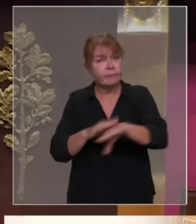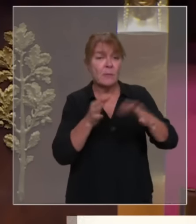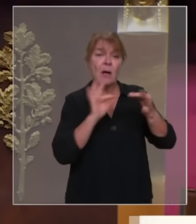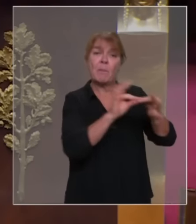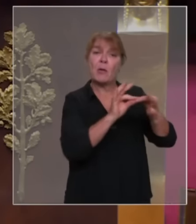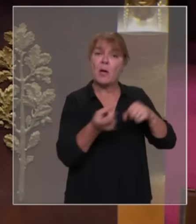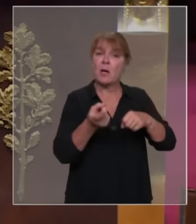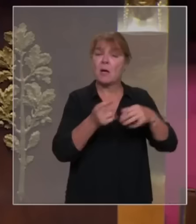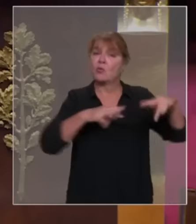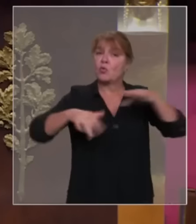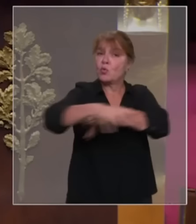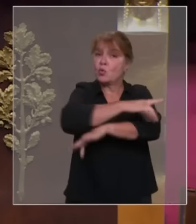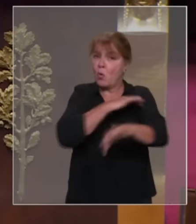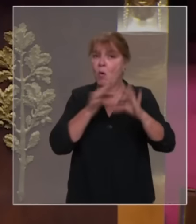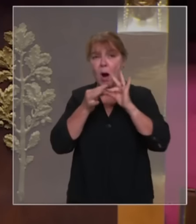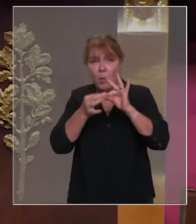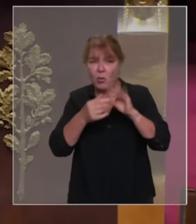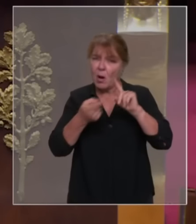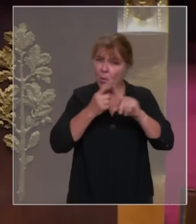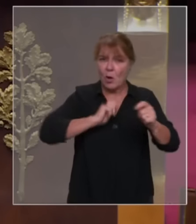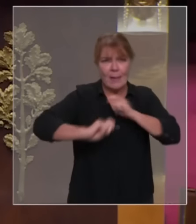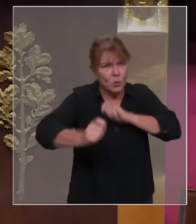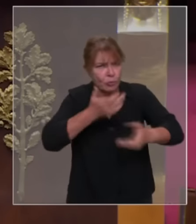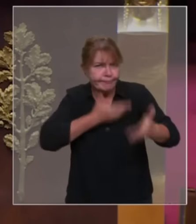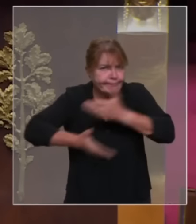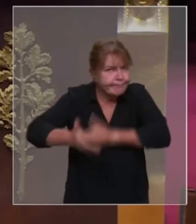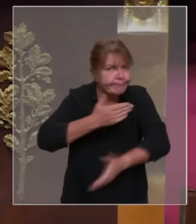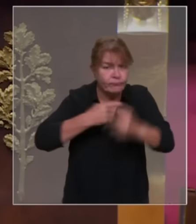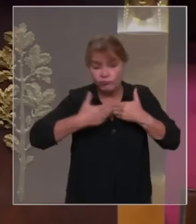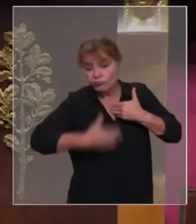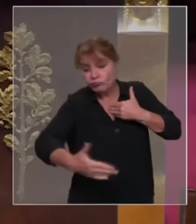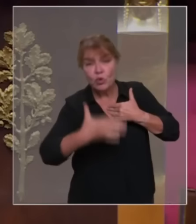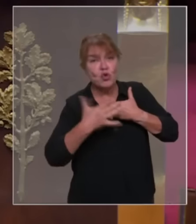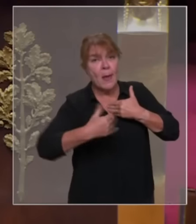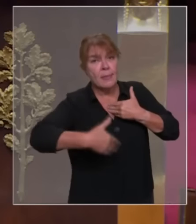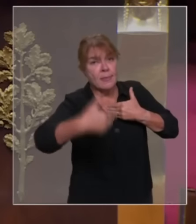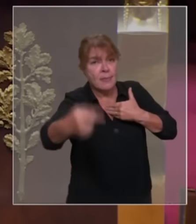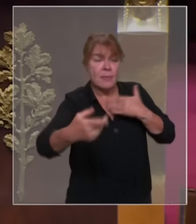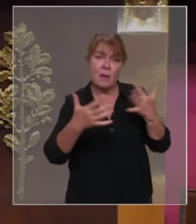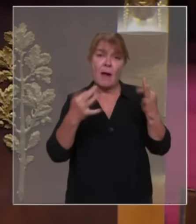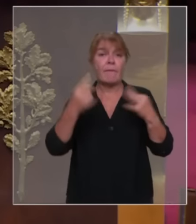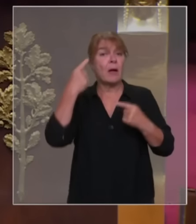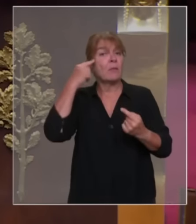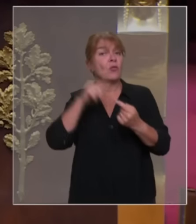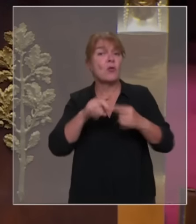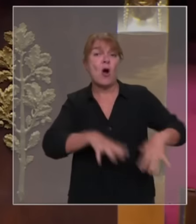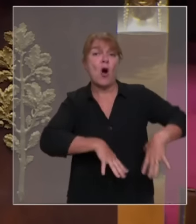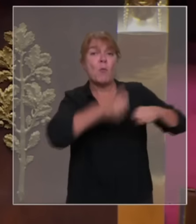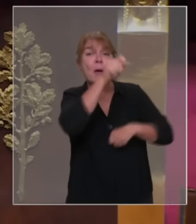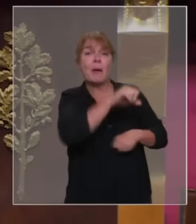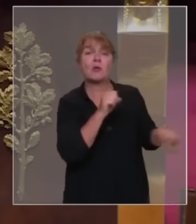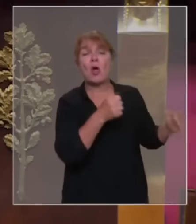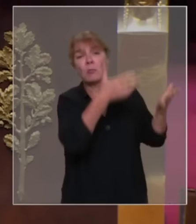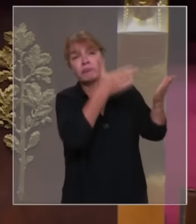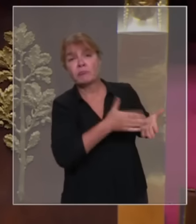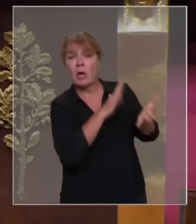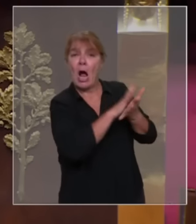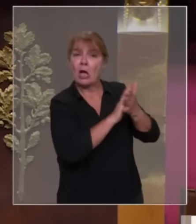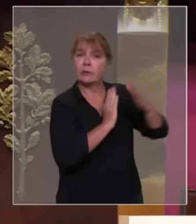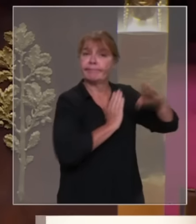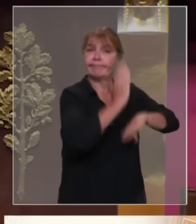pour s'engager dans cet esprit et négocier, dès les prochaines semaines, sur l'emploi des seniors, sur notre